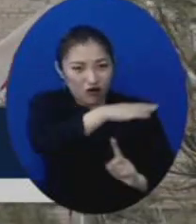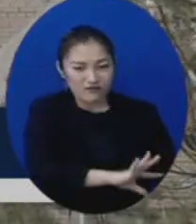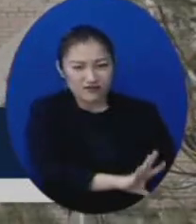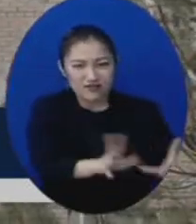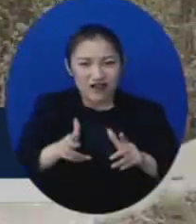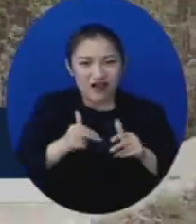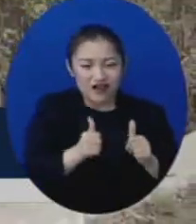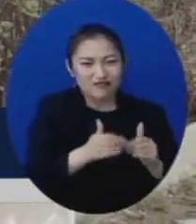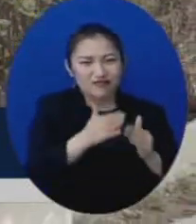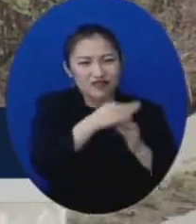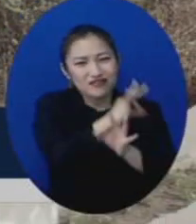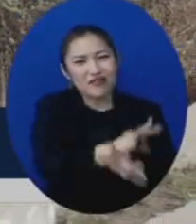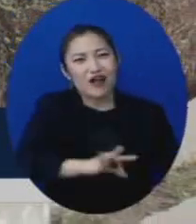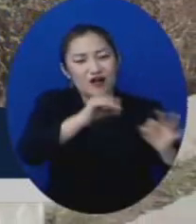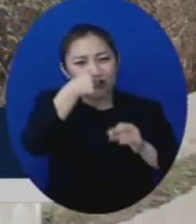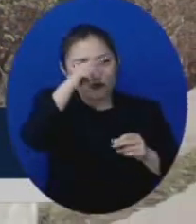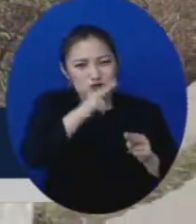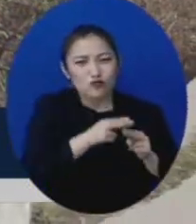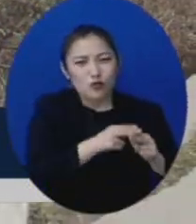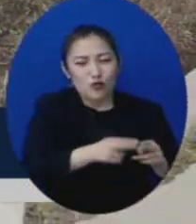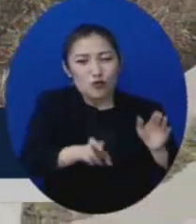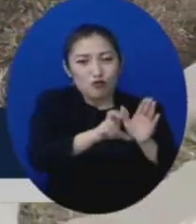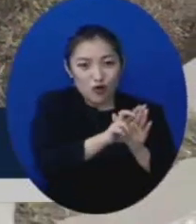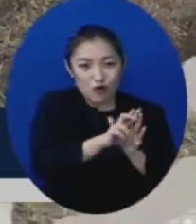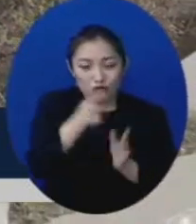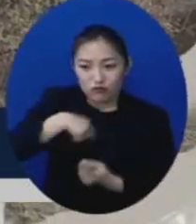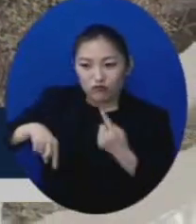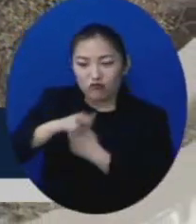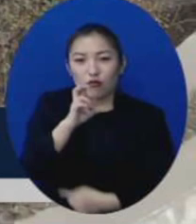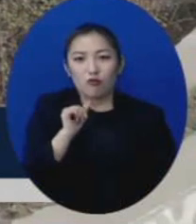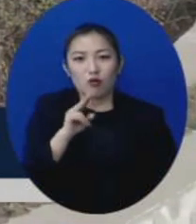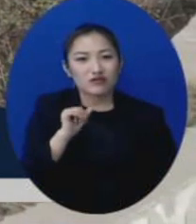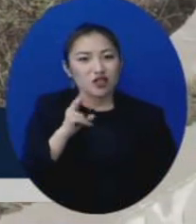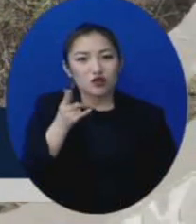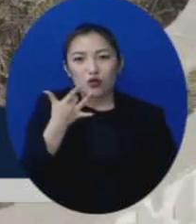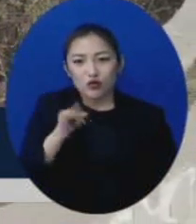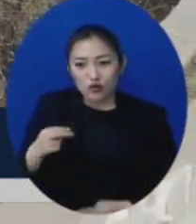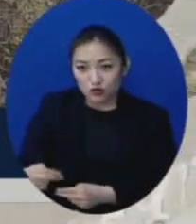боломж бүрдэх юм. Мөн өвсний үндэс боцлолтгүй тусламж хөтөлбөрийн тусламжтайгаар за олон